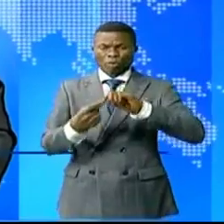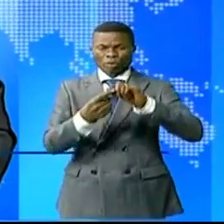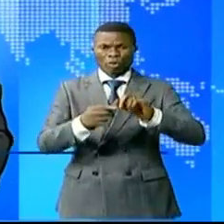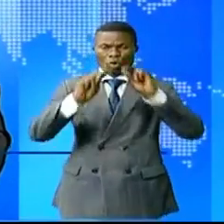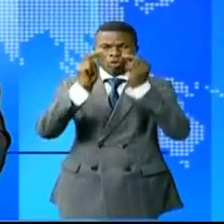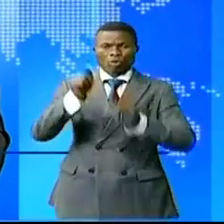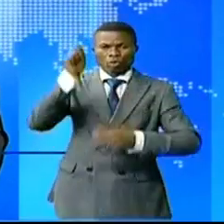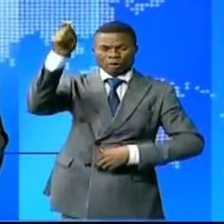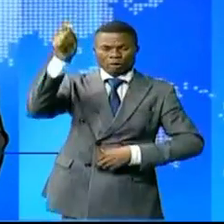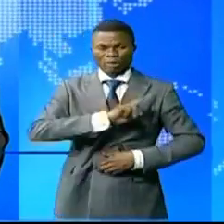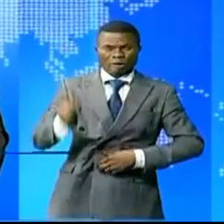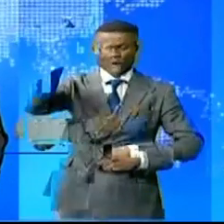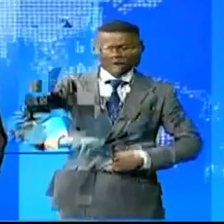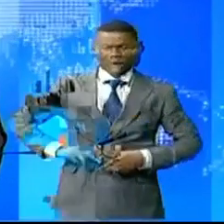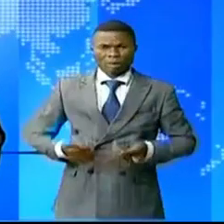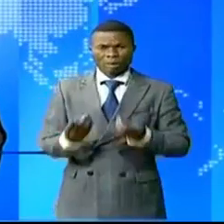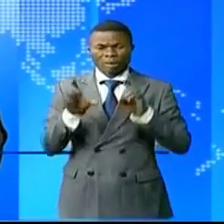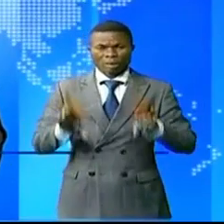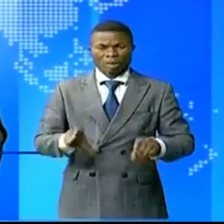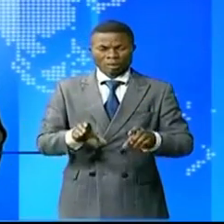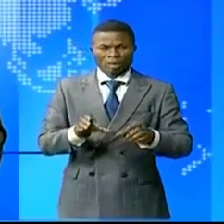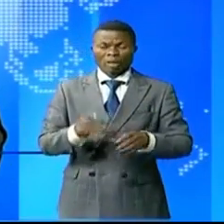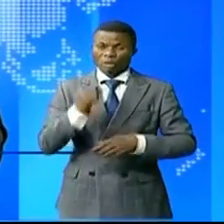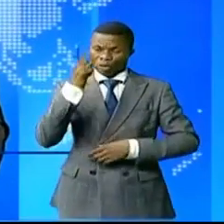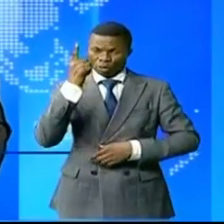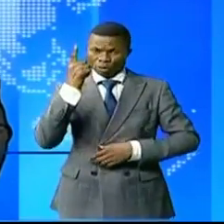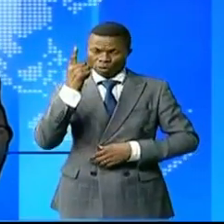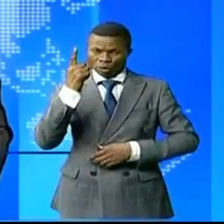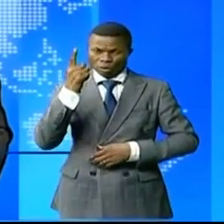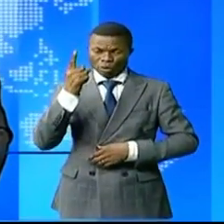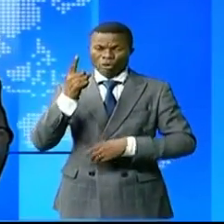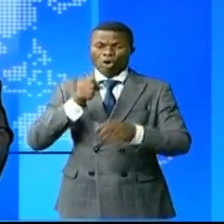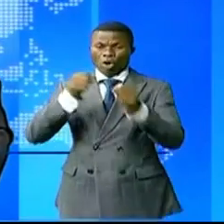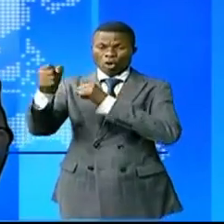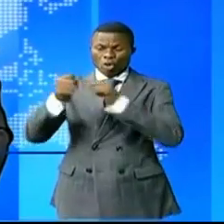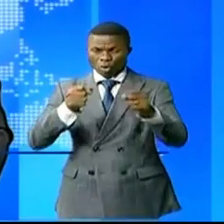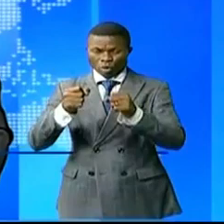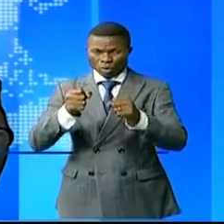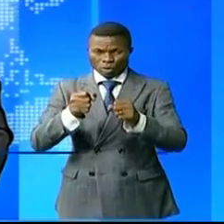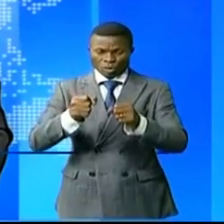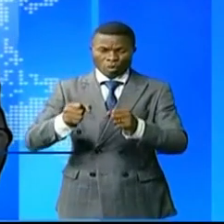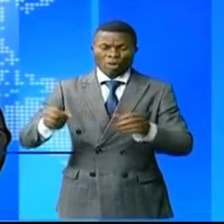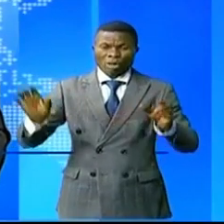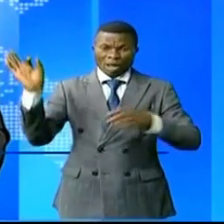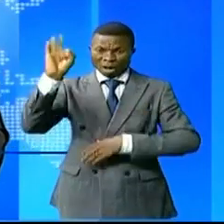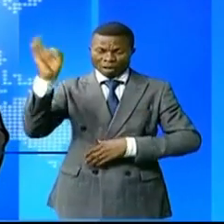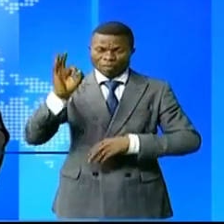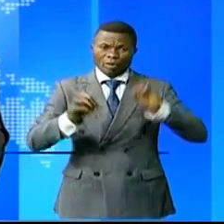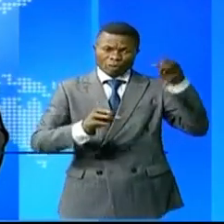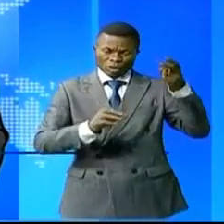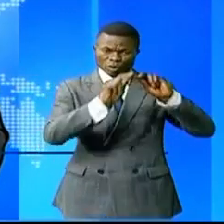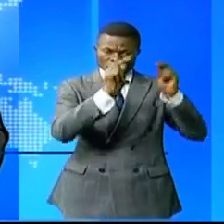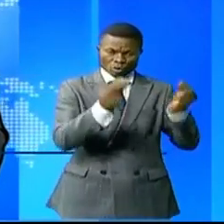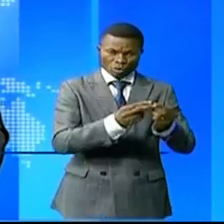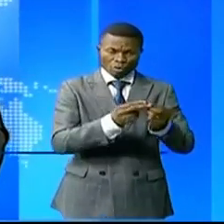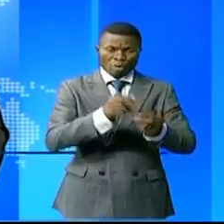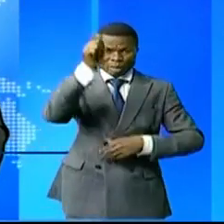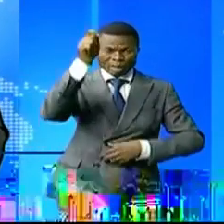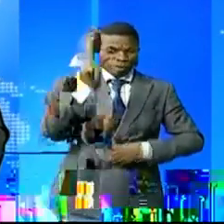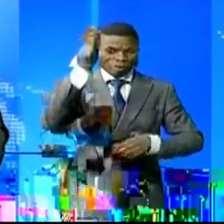de la République démocratique du Congo, dont l'une entraînée pour combattre dans la brousse et l'autre de commando